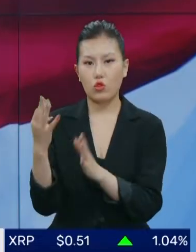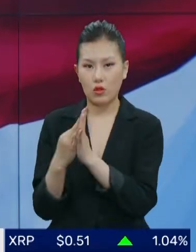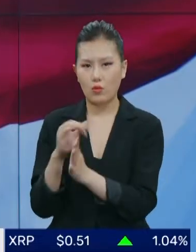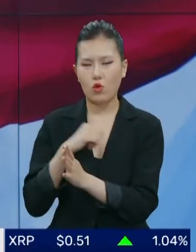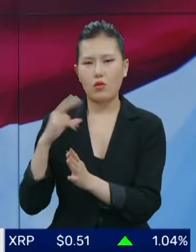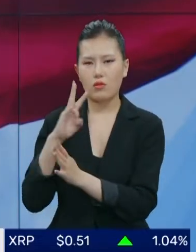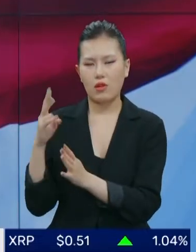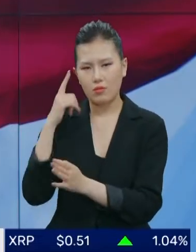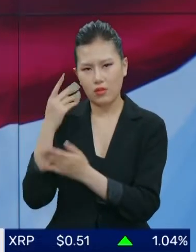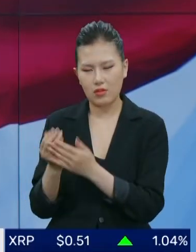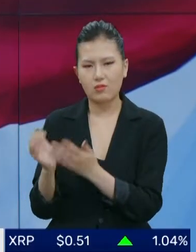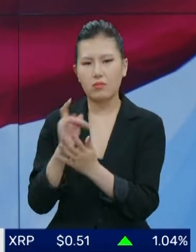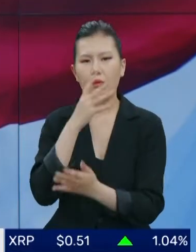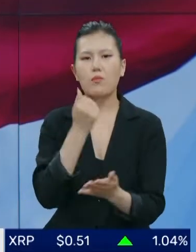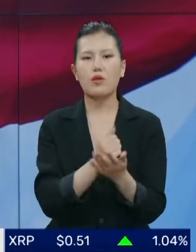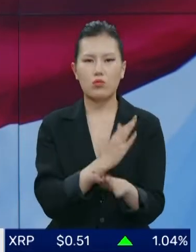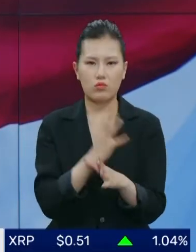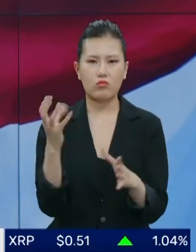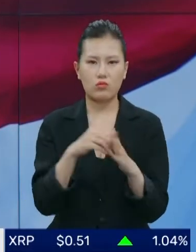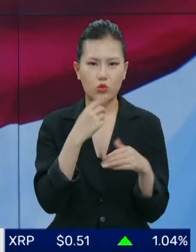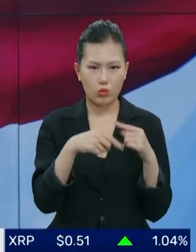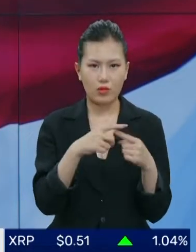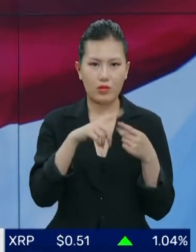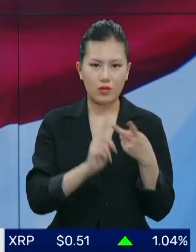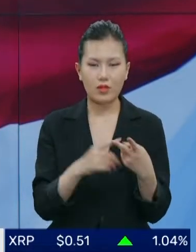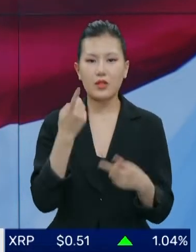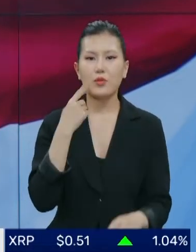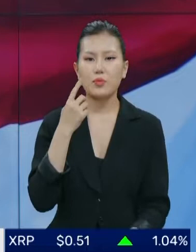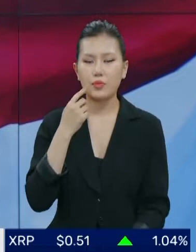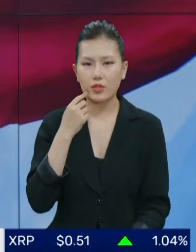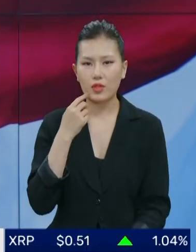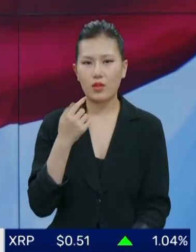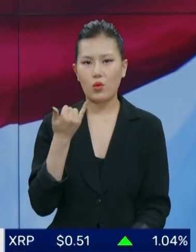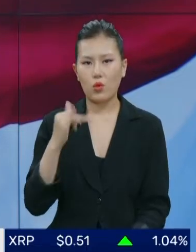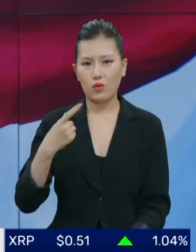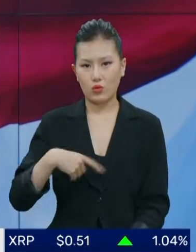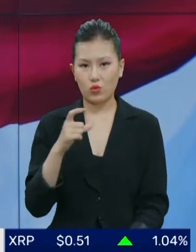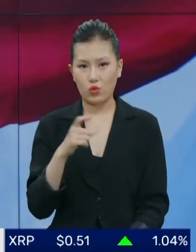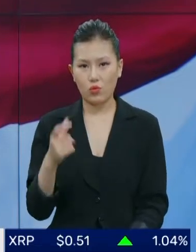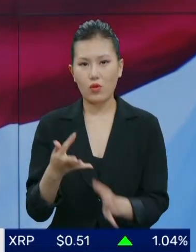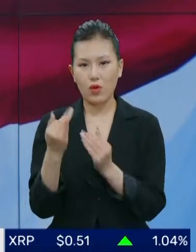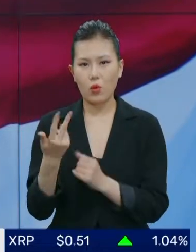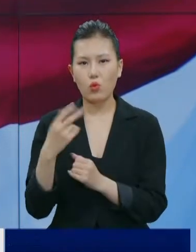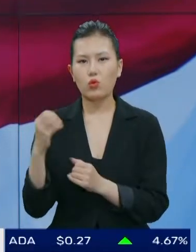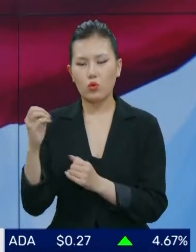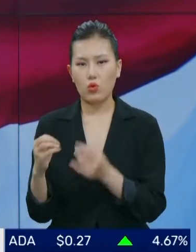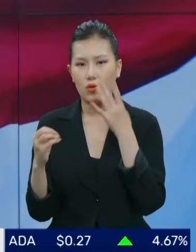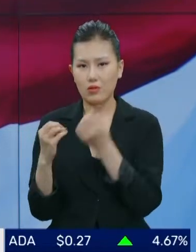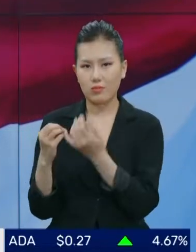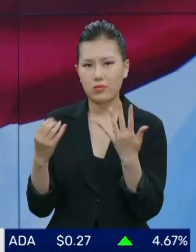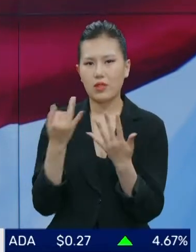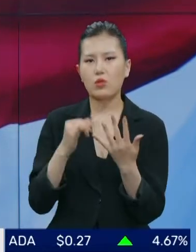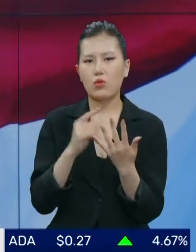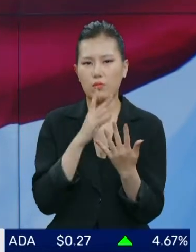Мөн эмэгтэй нэр дэвшигчдийн квотыг 30% болгож тогтоосон. За харин 2028 оны улсын хурлын сонгуулиас